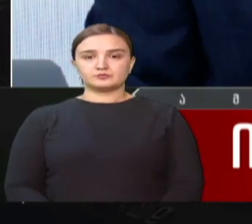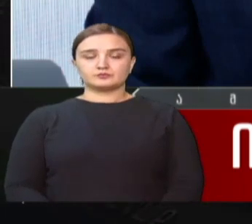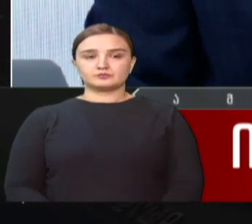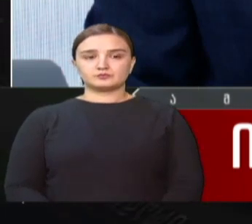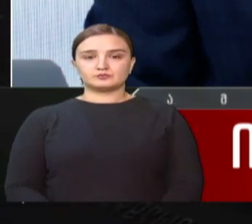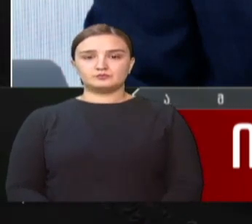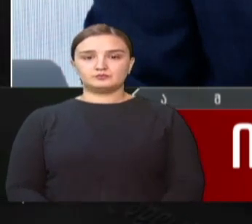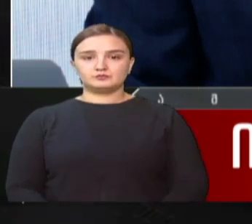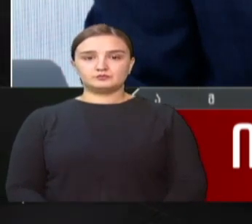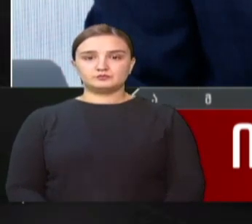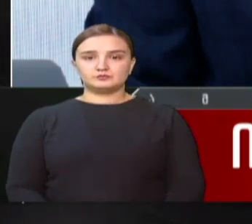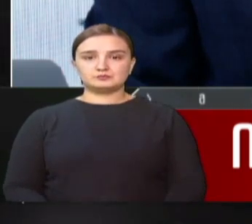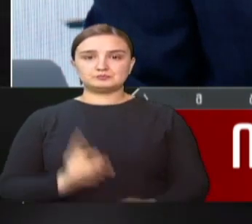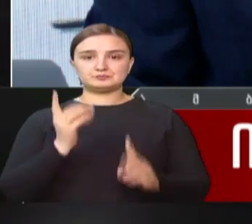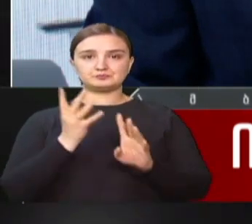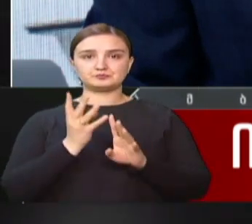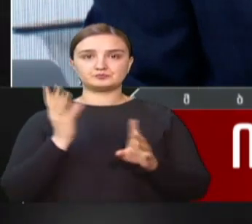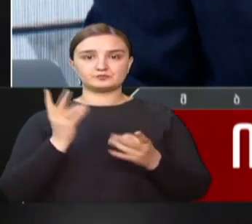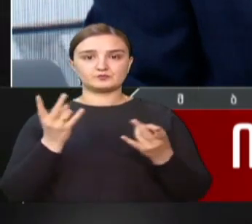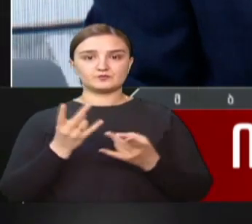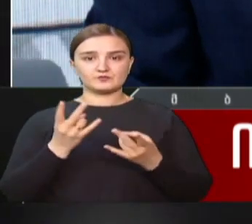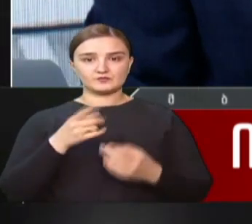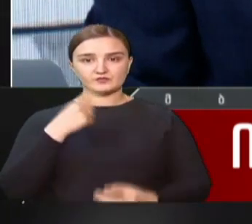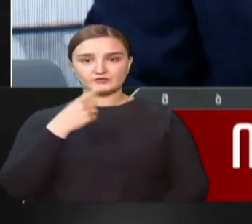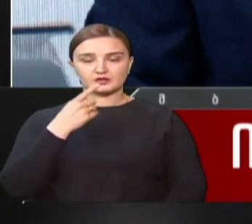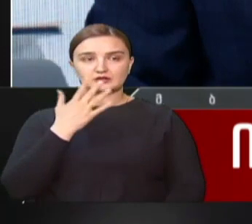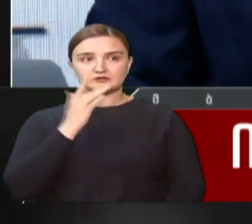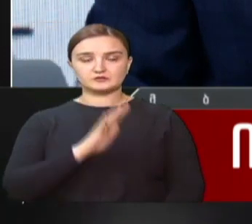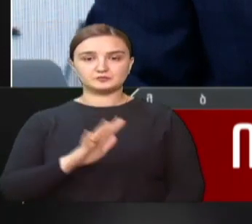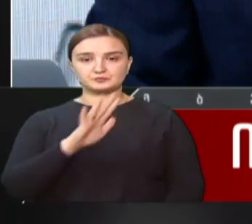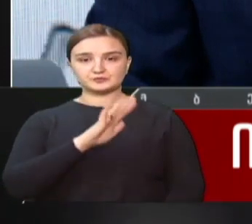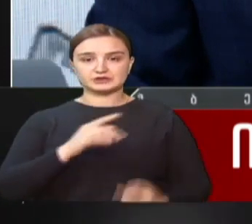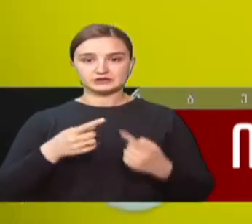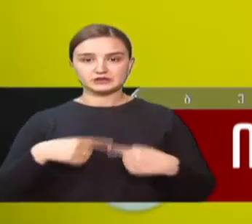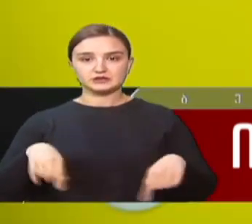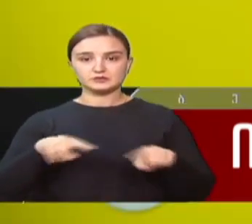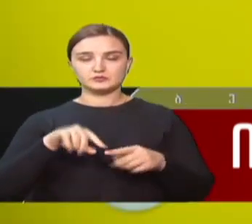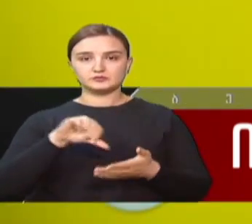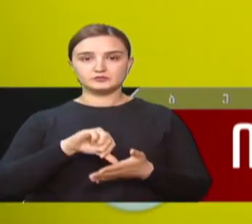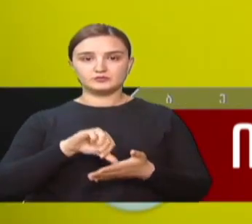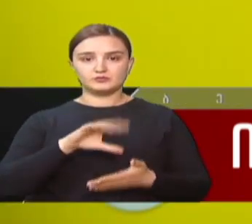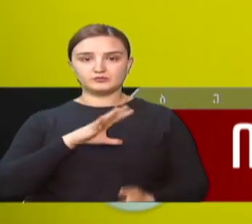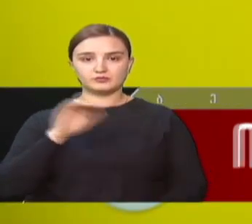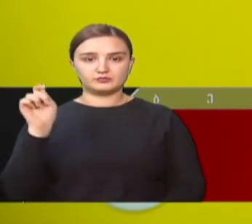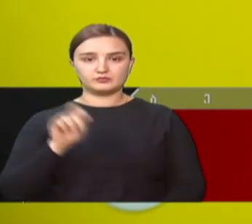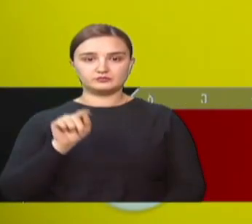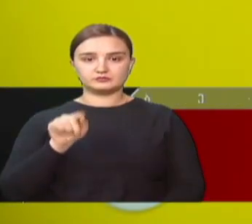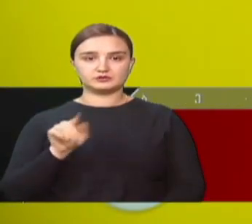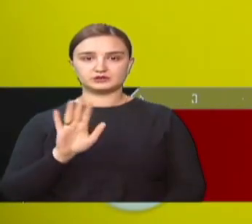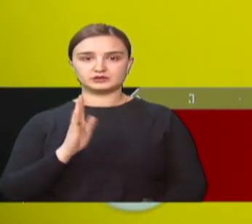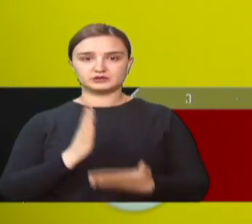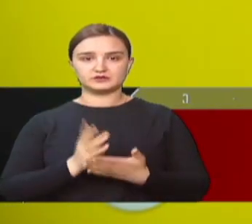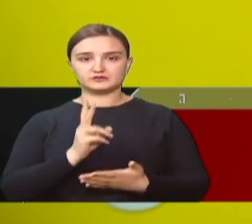Პირველ რიგში უნდა განმარტოთ, რომ ევროსაბჭოს წარმომადგენლები, რომლებიც იყვნენ ჩამოსული, ისინი არ არიან ის, ვინც